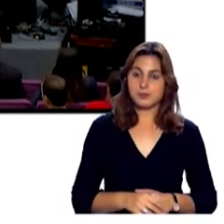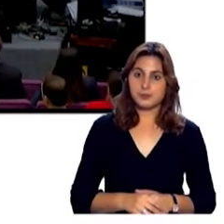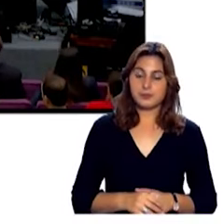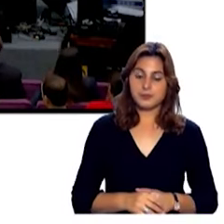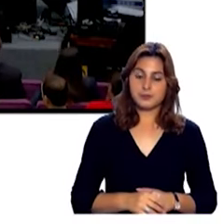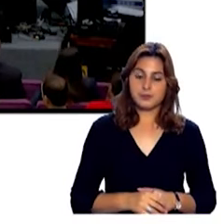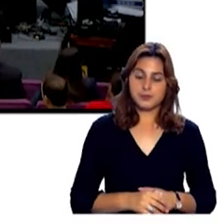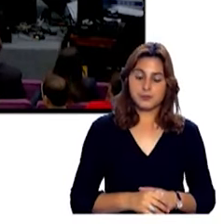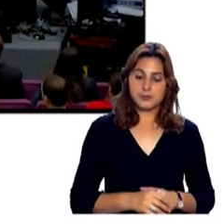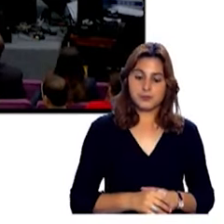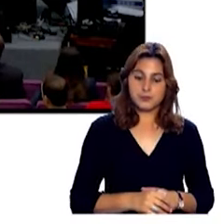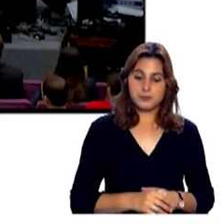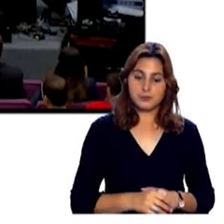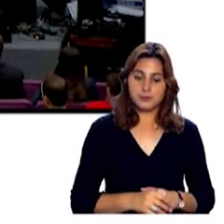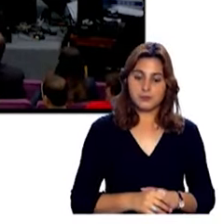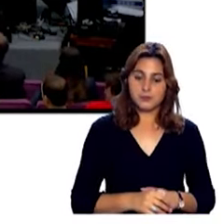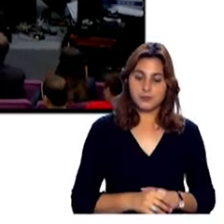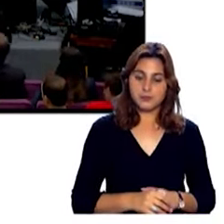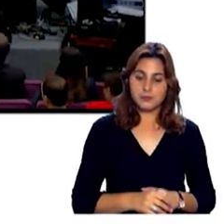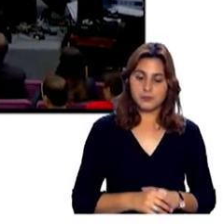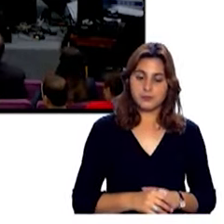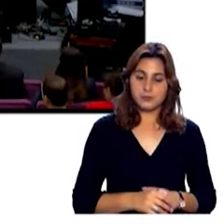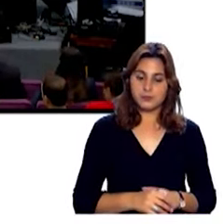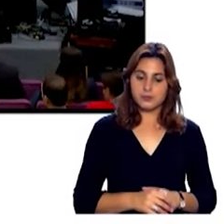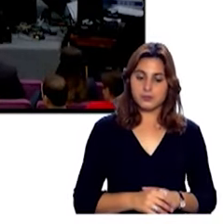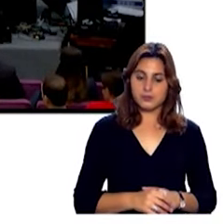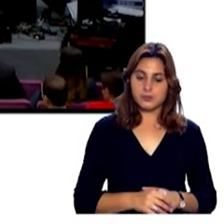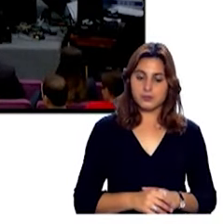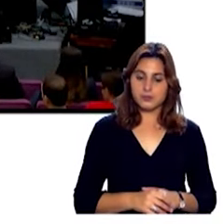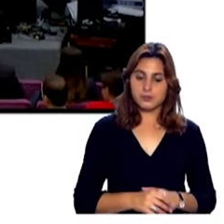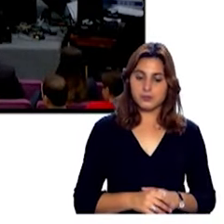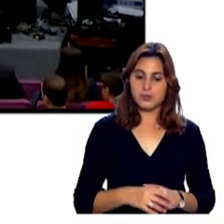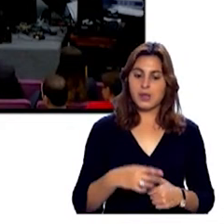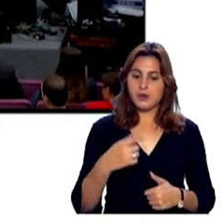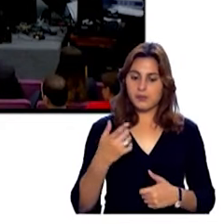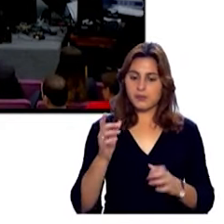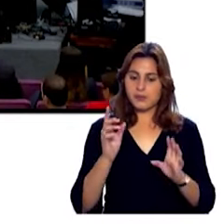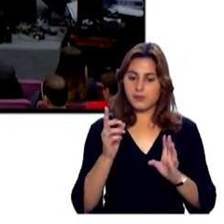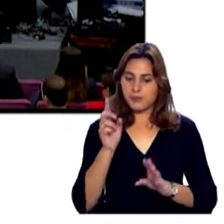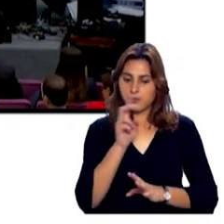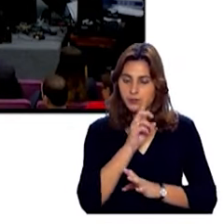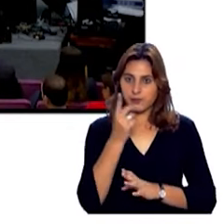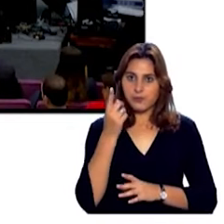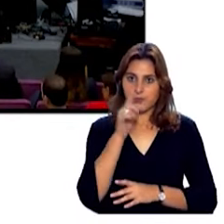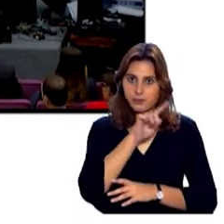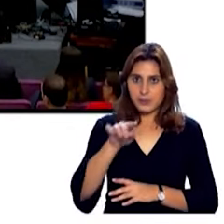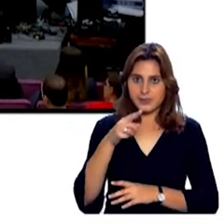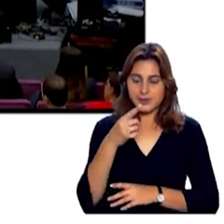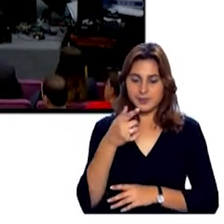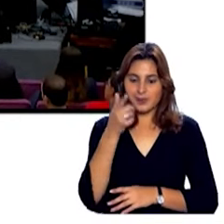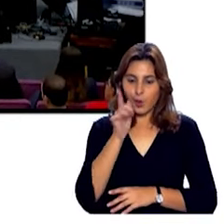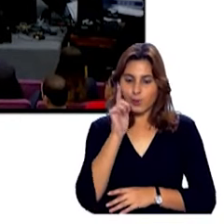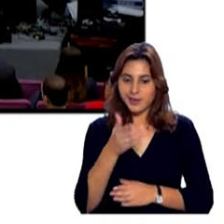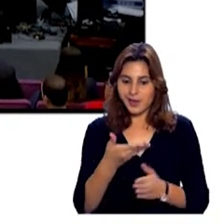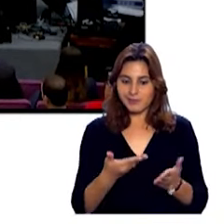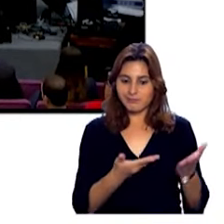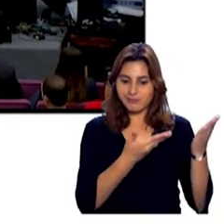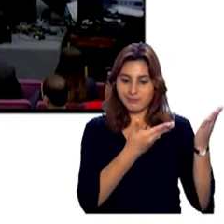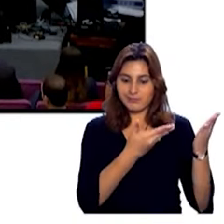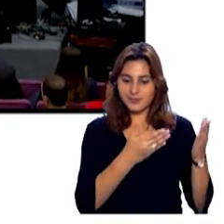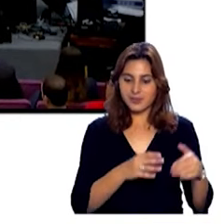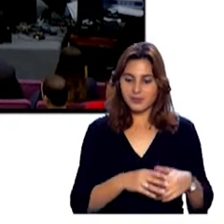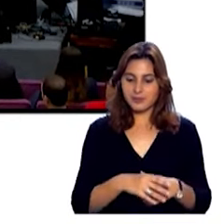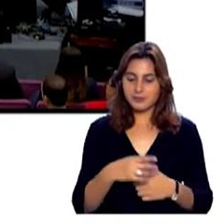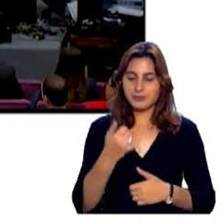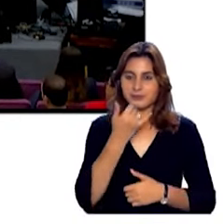disposizioni ce l'avete davanti agli occhi ma se voi tenete a mente soprattutto Il tenore letterale del paragrafo 52 Della zepper